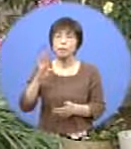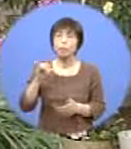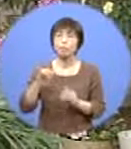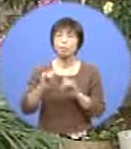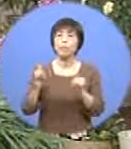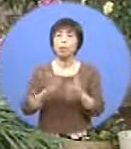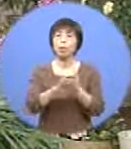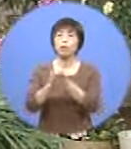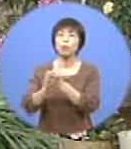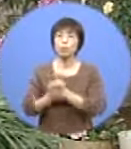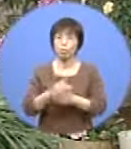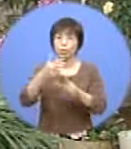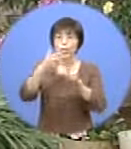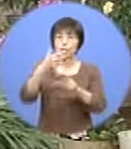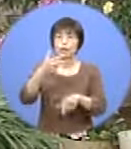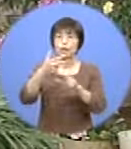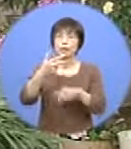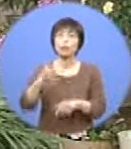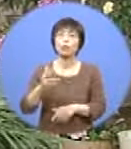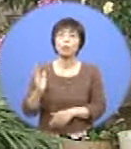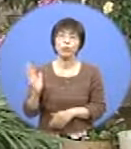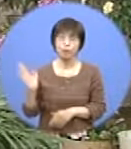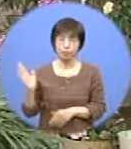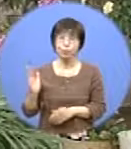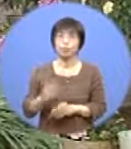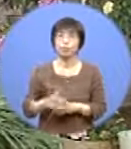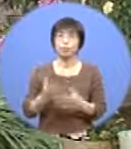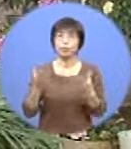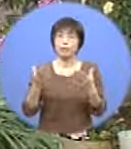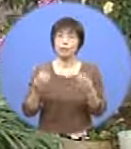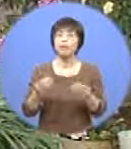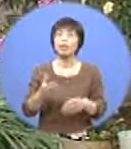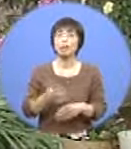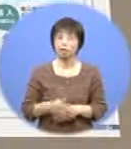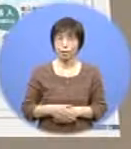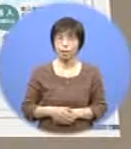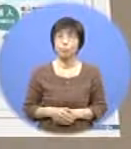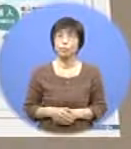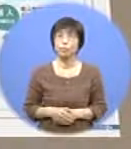。こちら、県民の友7月号が出来上がりました。